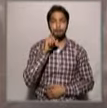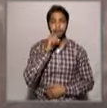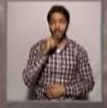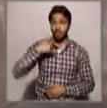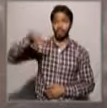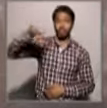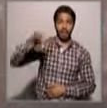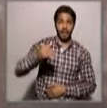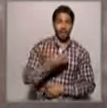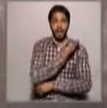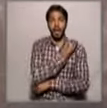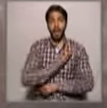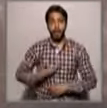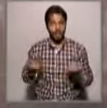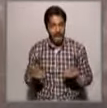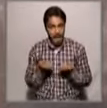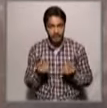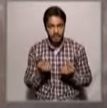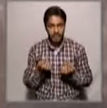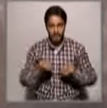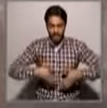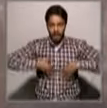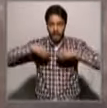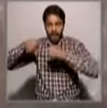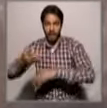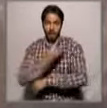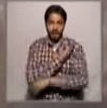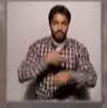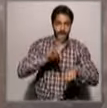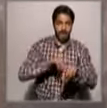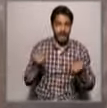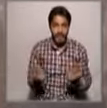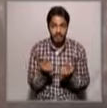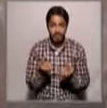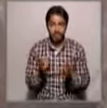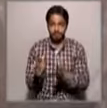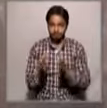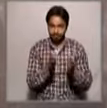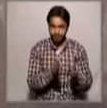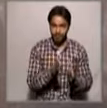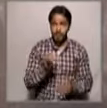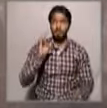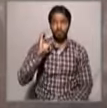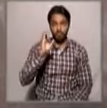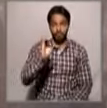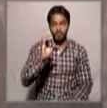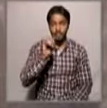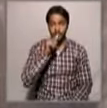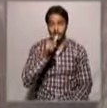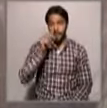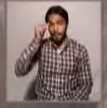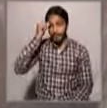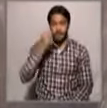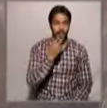فهذا النوع من الوجود يحتم عليه أن يخرج إلى الحل حتى يجمع في عمرات ما بين الحل والحرام. هو الذي